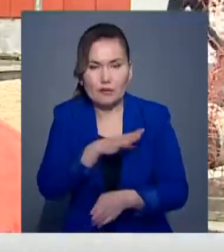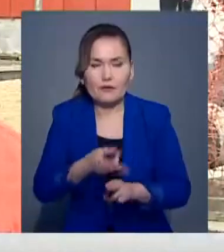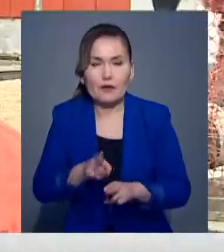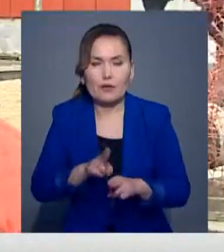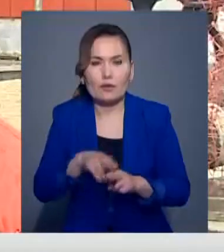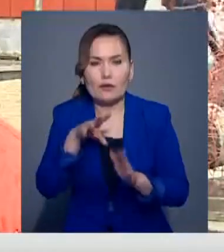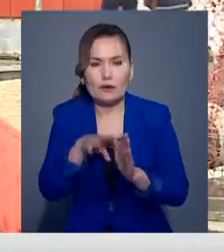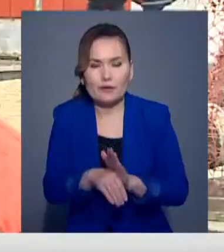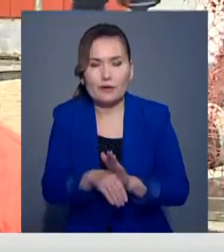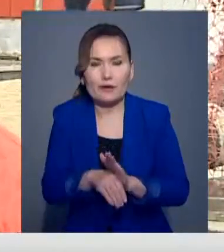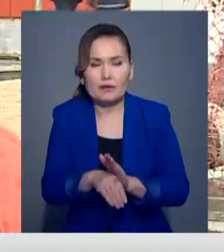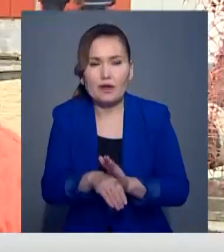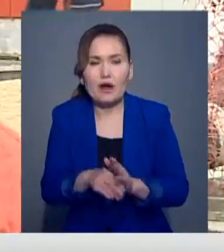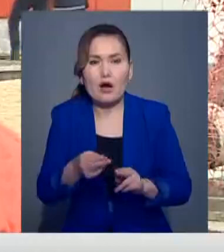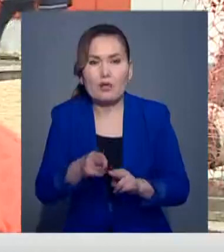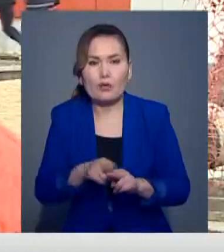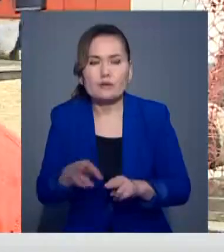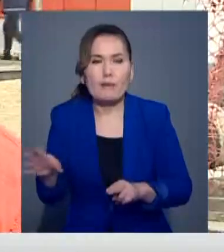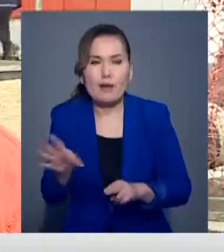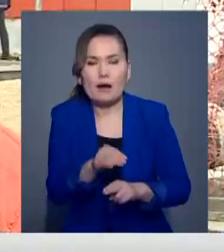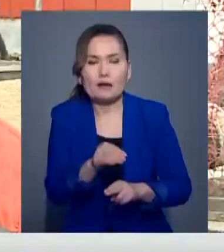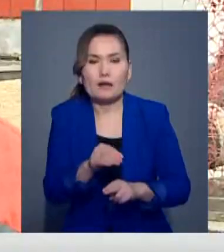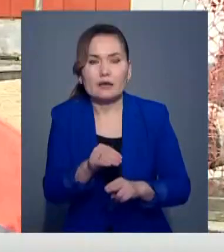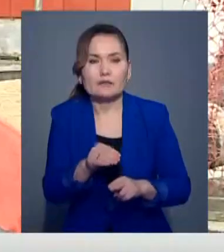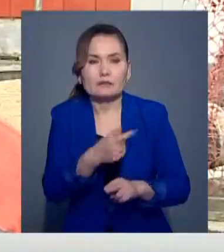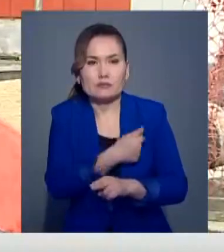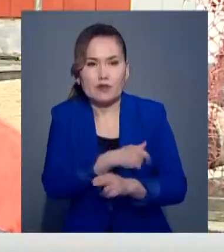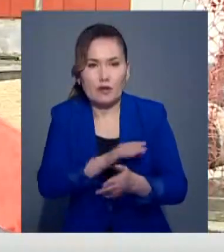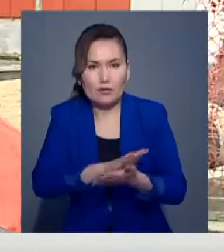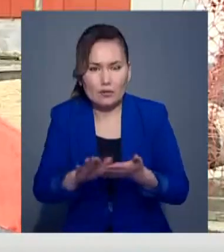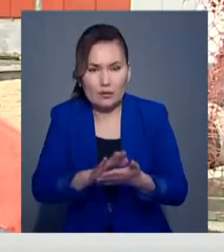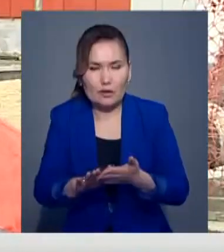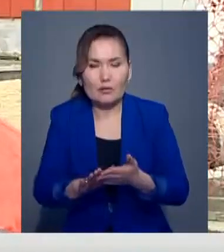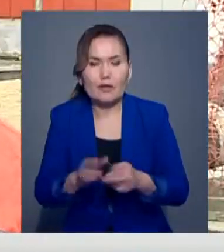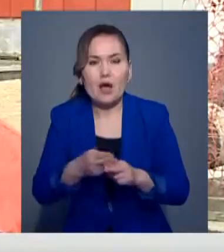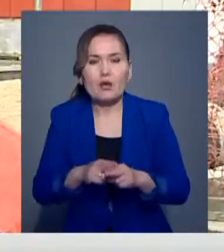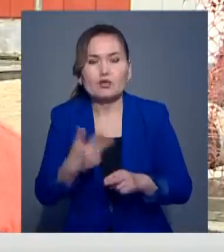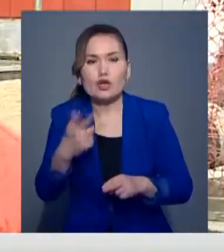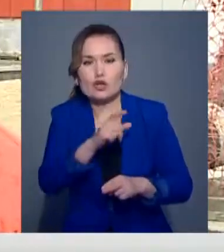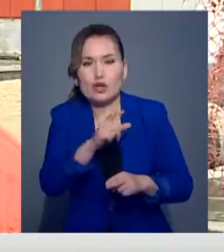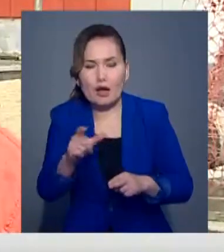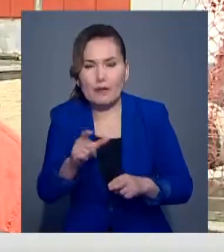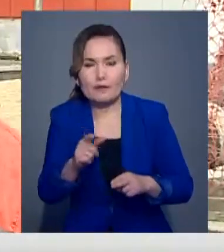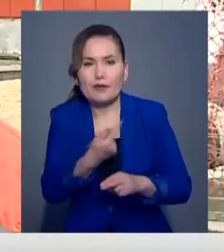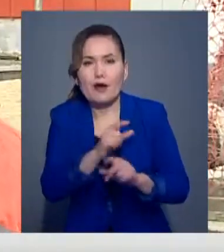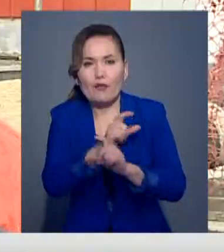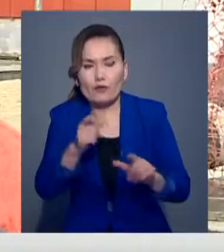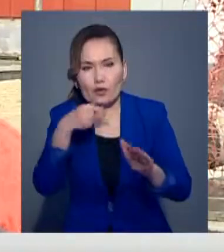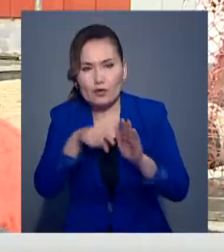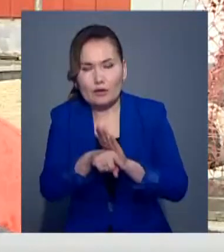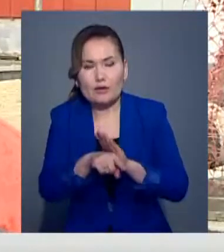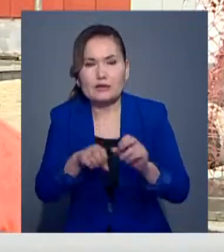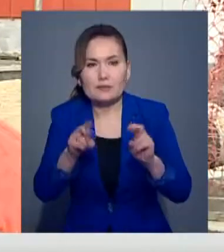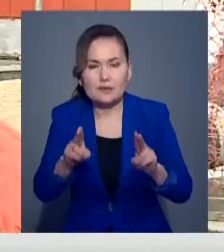Атап айтқанда мына ағын суларды залалсыздандыру, үш қабатты ауаны тазалығы системалар,